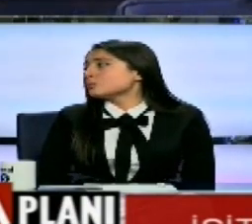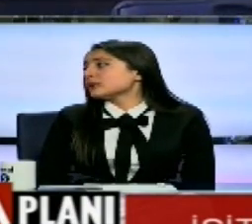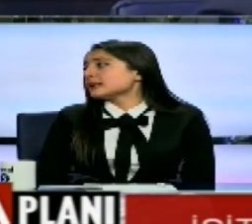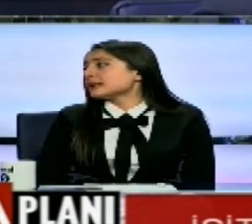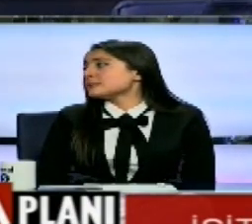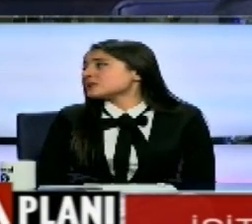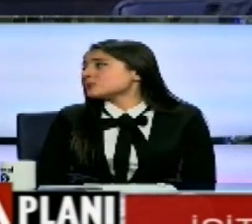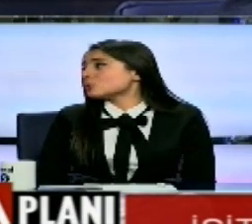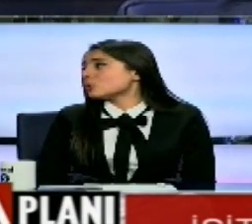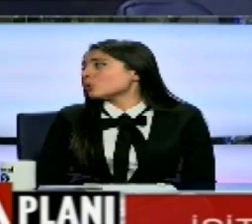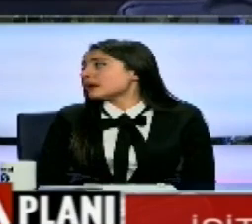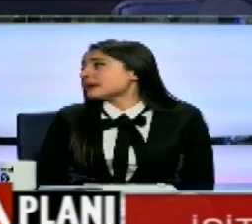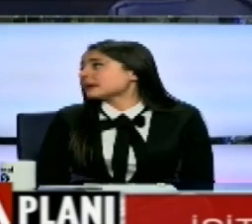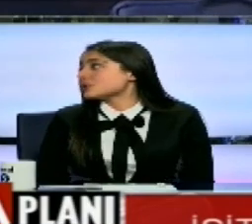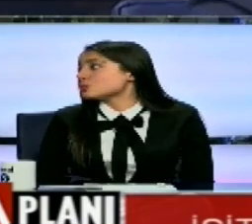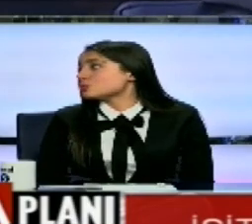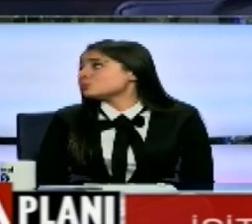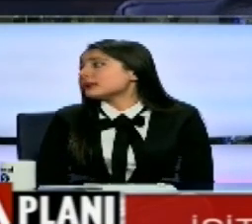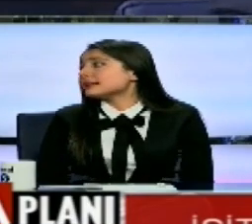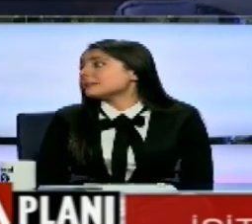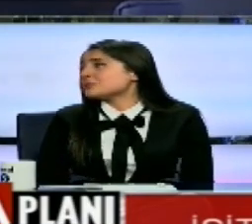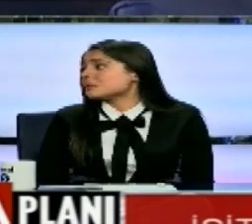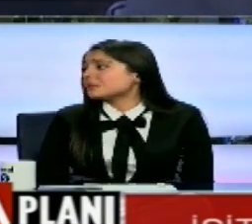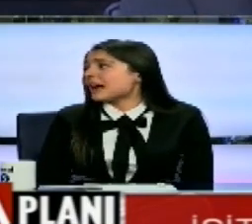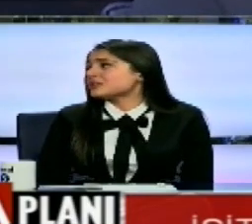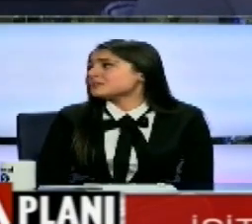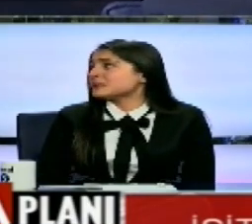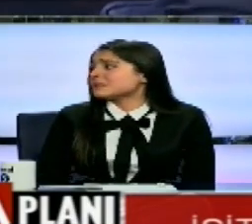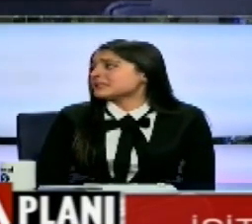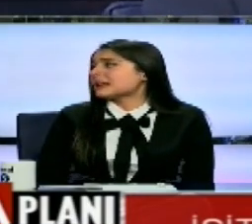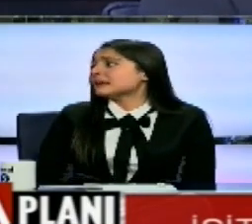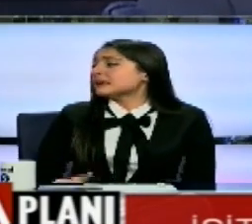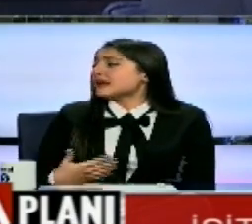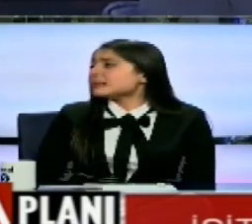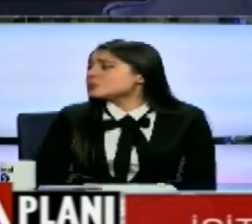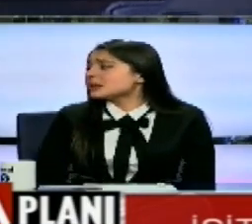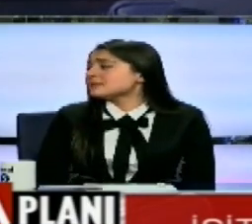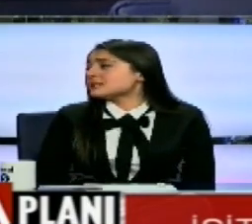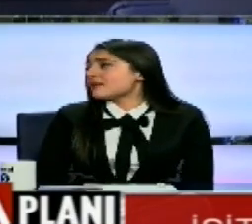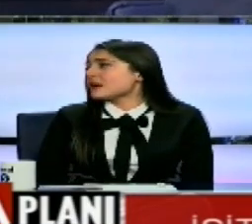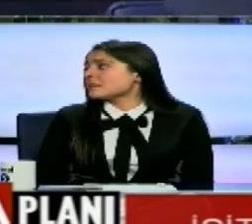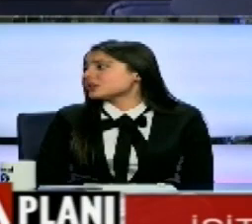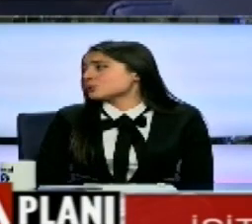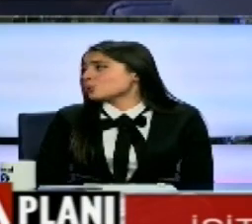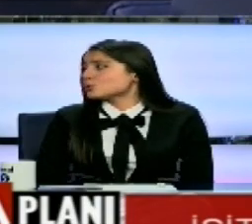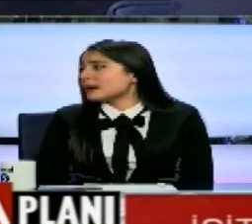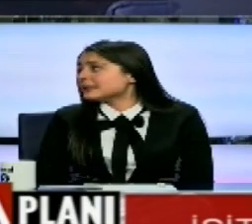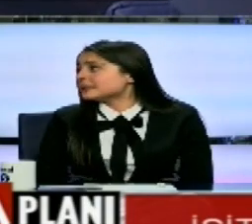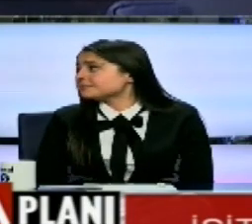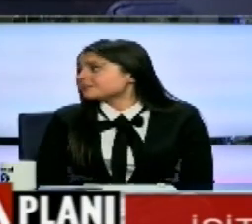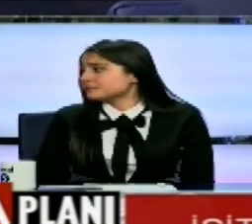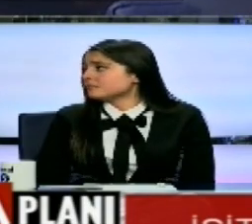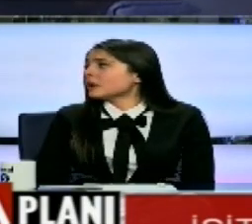Yani buralara getirmek için çok zor yollardan geçiyoruz. Sürekli hep kendi ceplerimizden, kendi bütçelerimizden vermeye çalışıyoruz. Ben